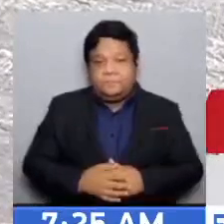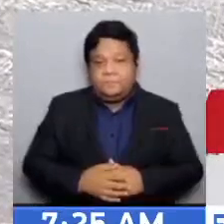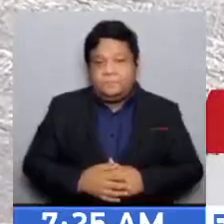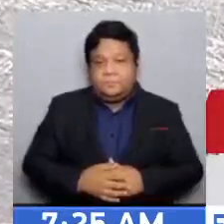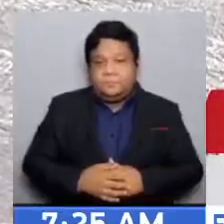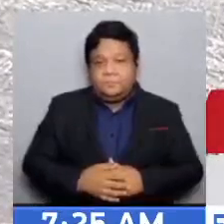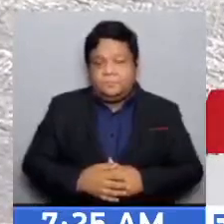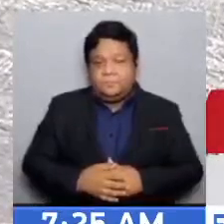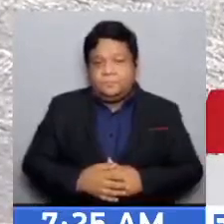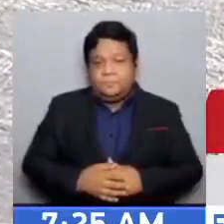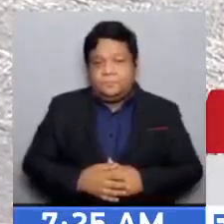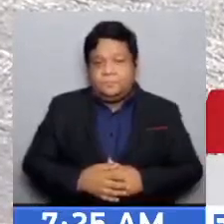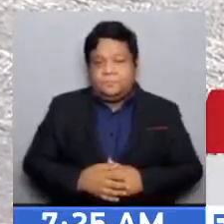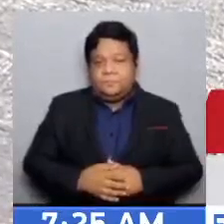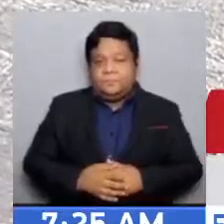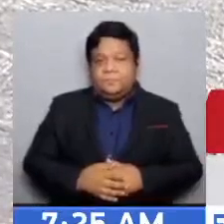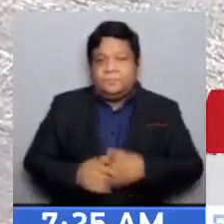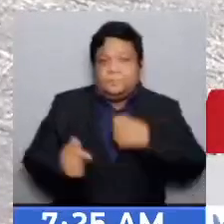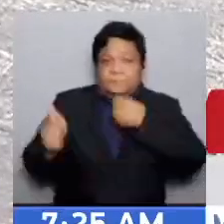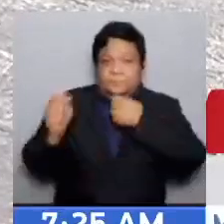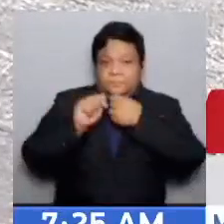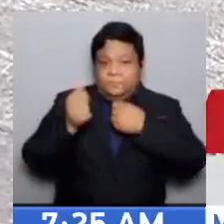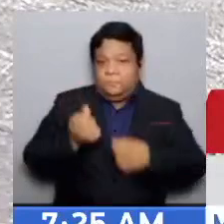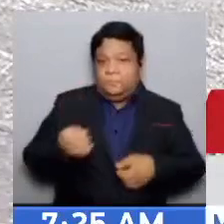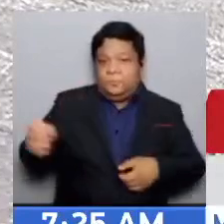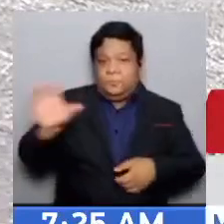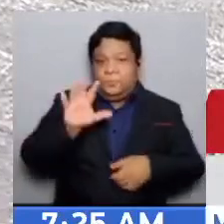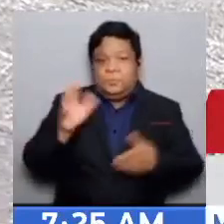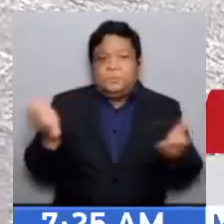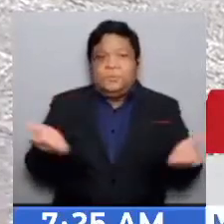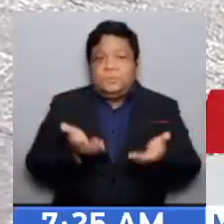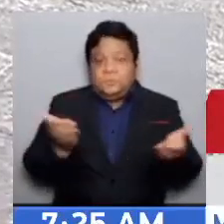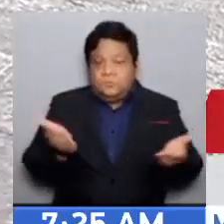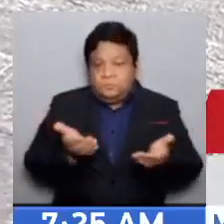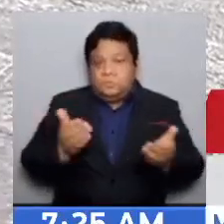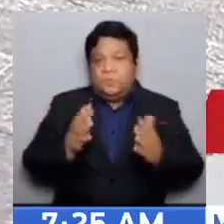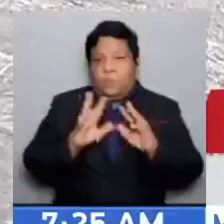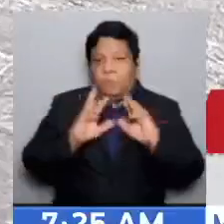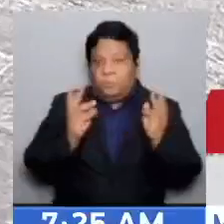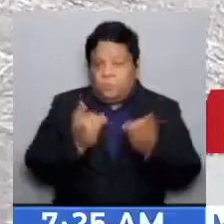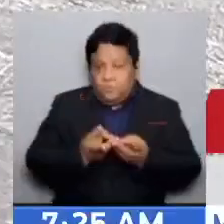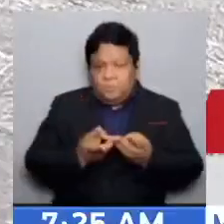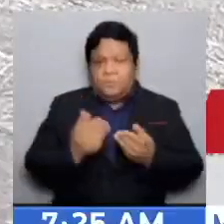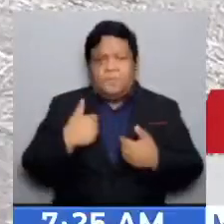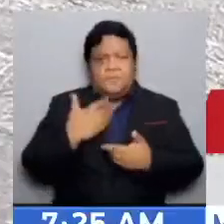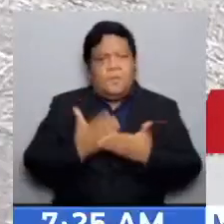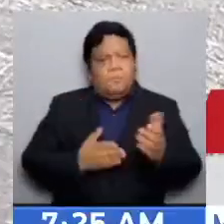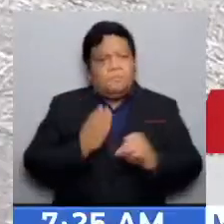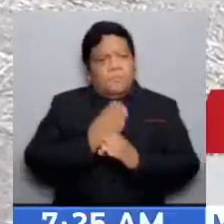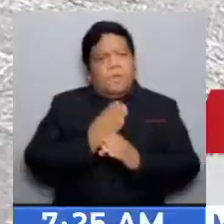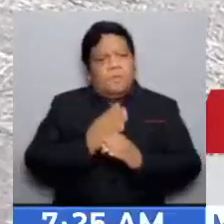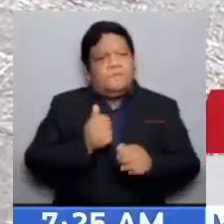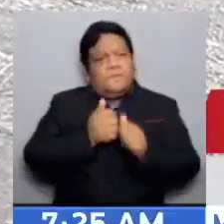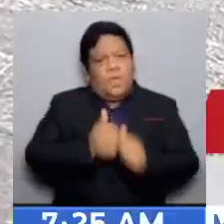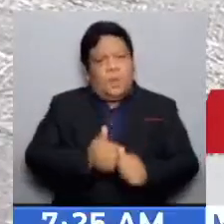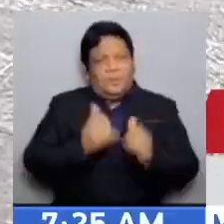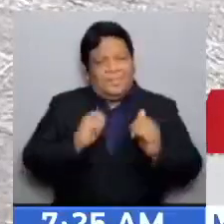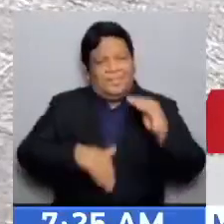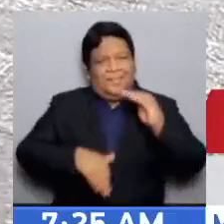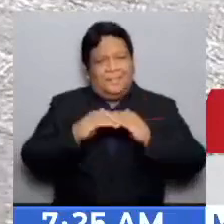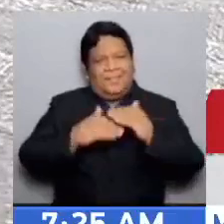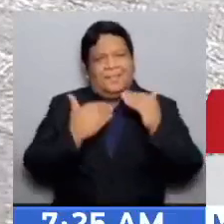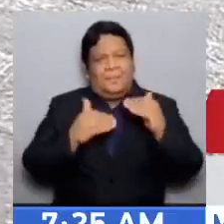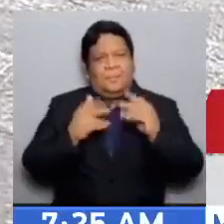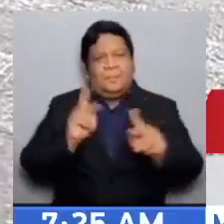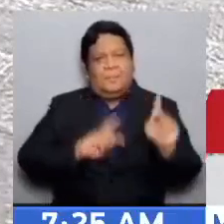Susan, good morning. Dito sa Commonwealth Avenue, may mga bus na nasusunod naman yung tinakdang bilang ng mga pasahero na maaaring tumayo, habang may